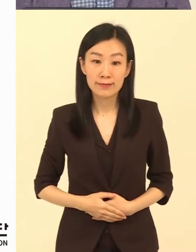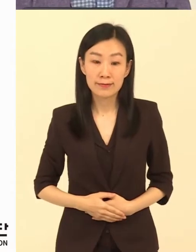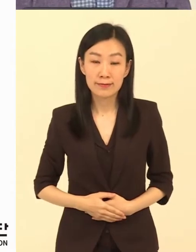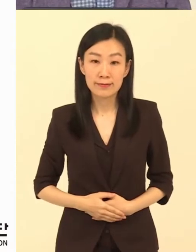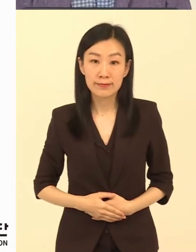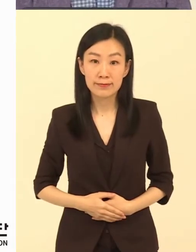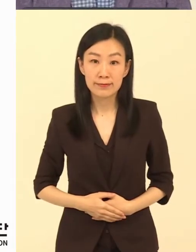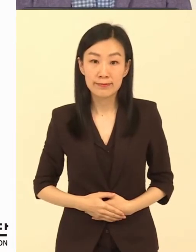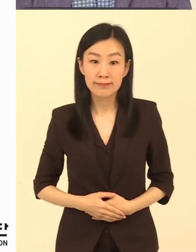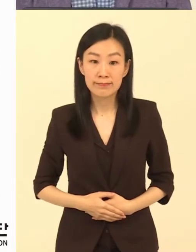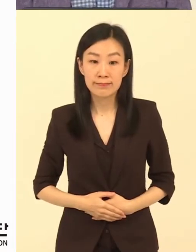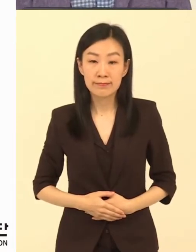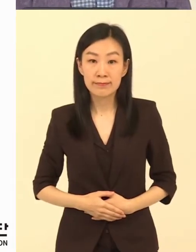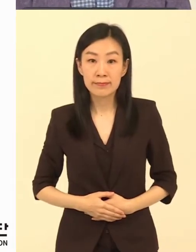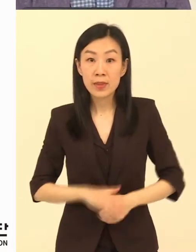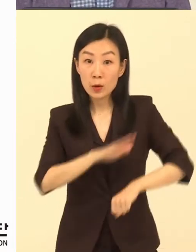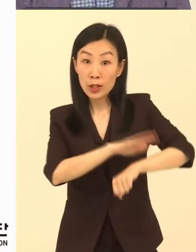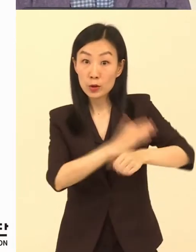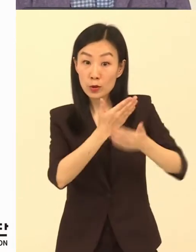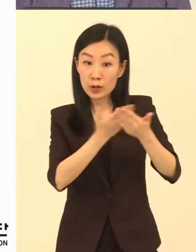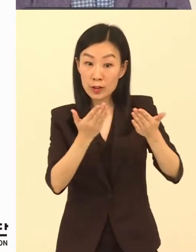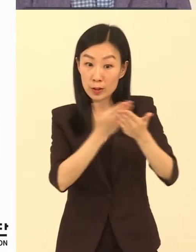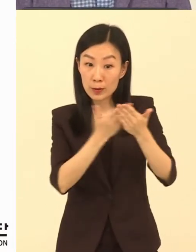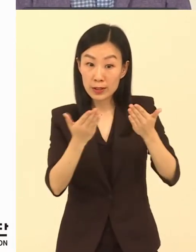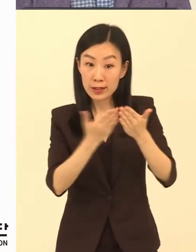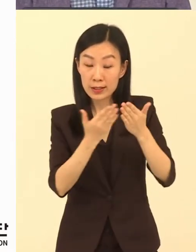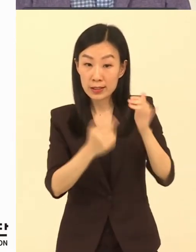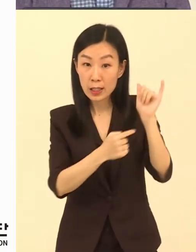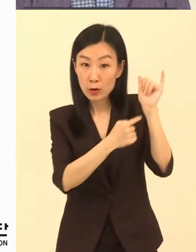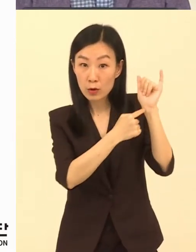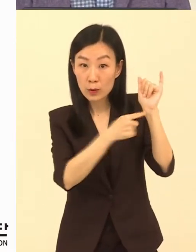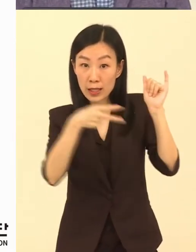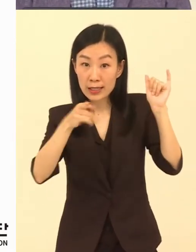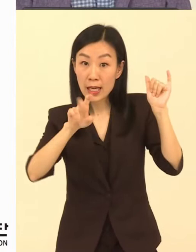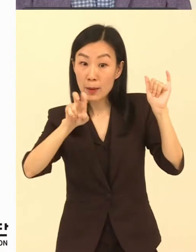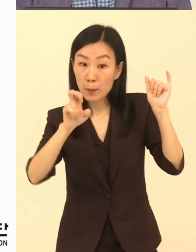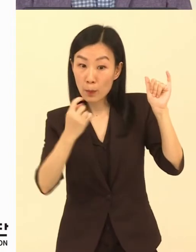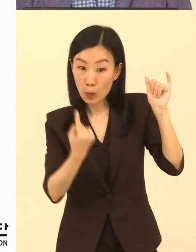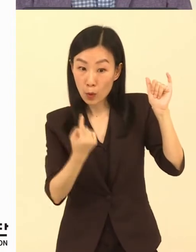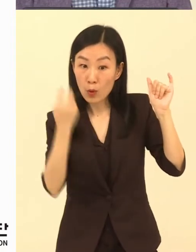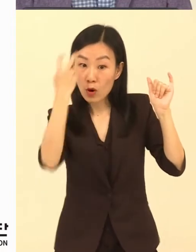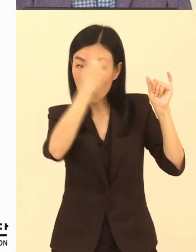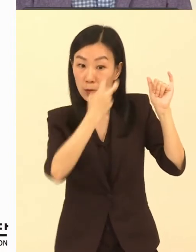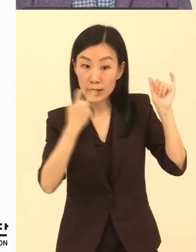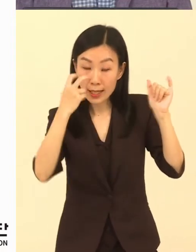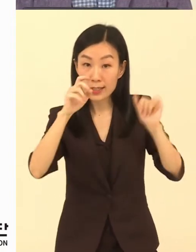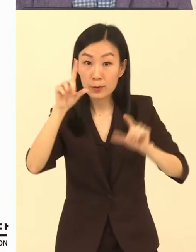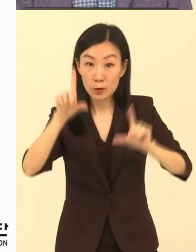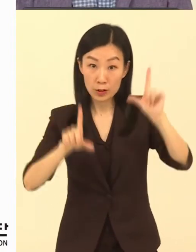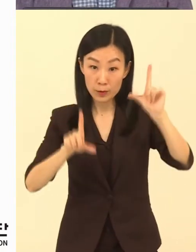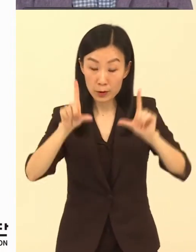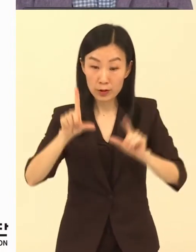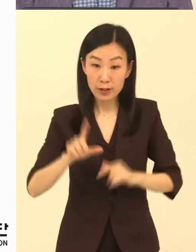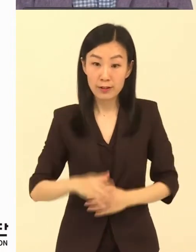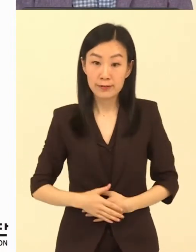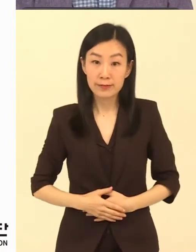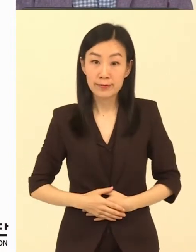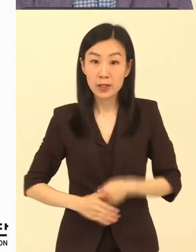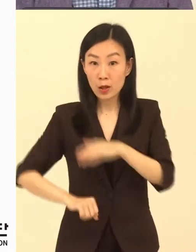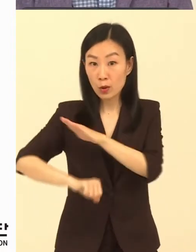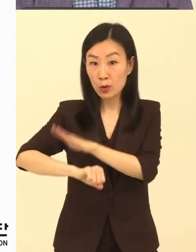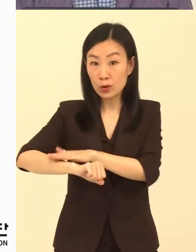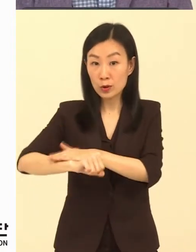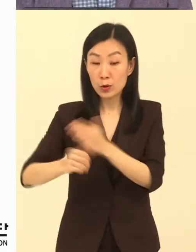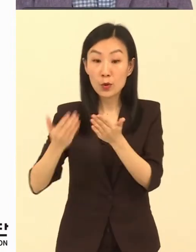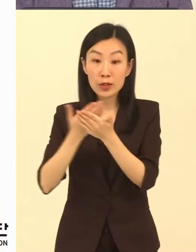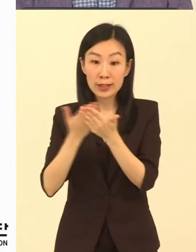왼쪽에 보이는 그림이 자궁경부의 세포 검사를 시행하는 모식도가 되고 오른쪽에